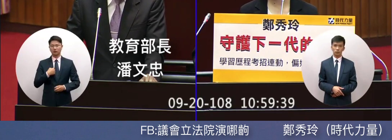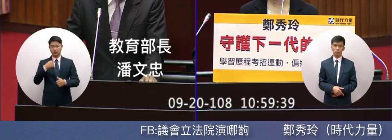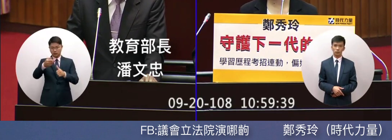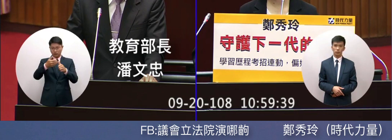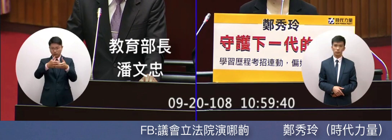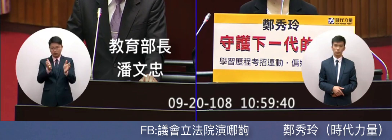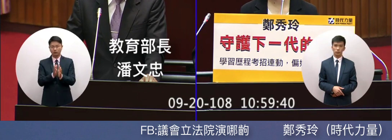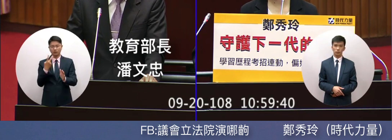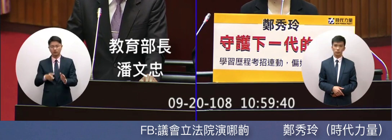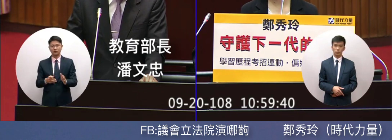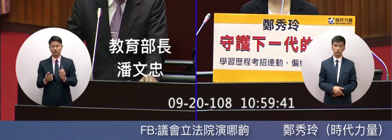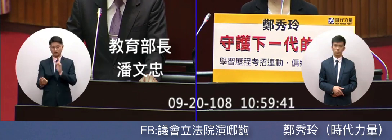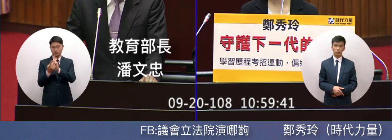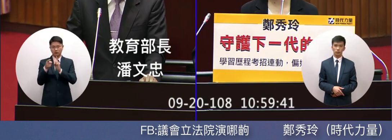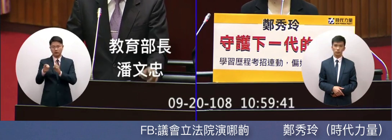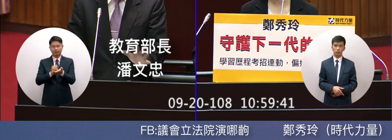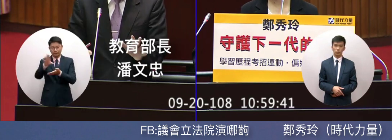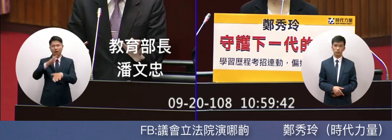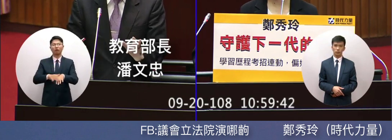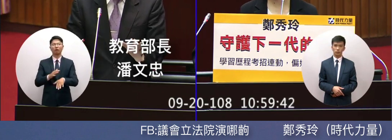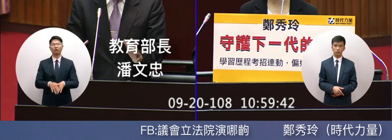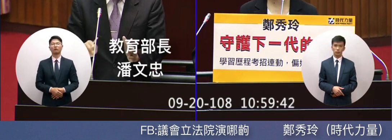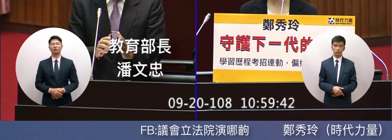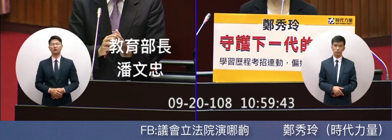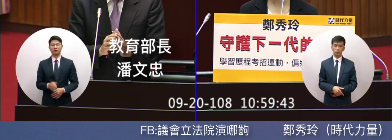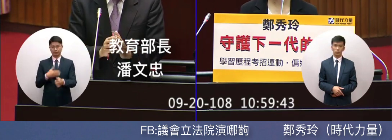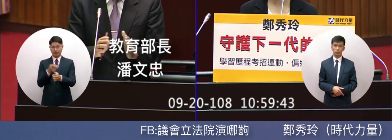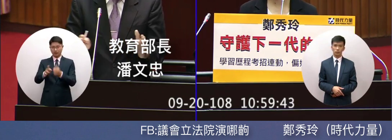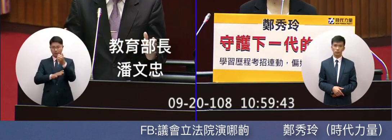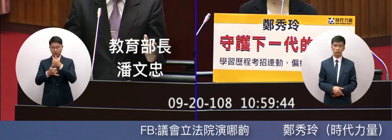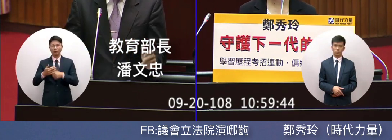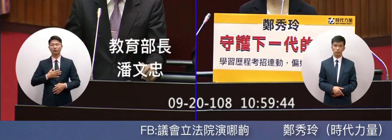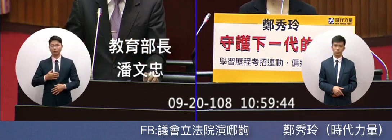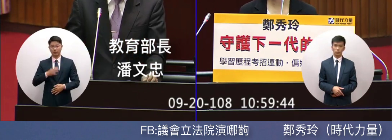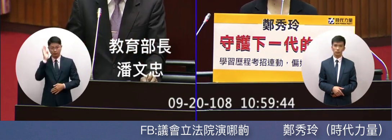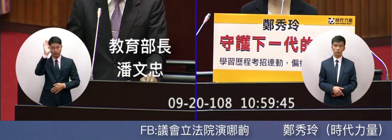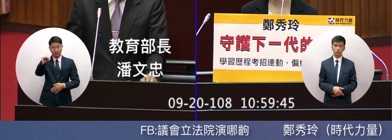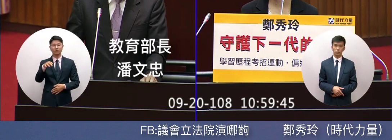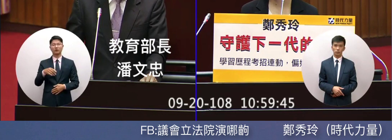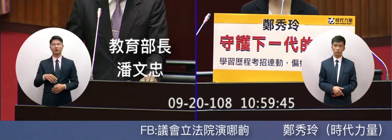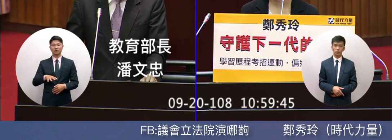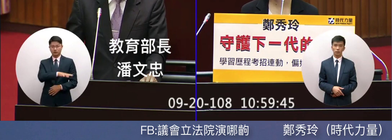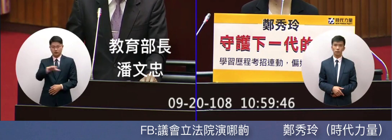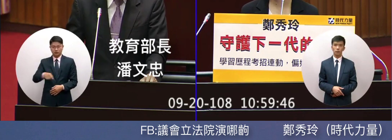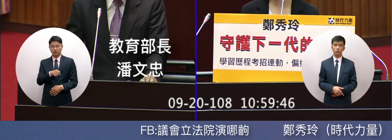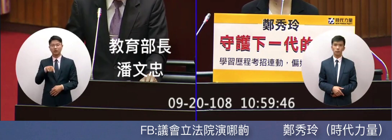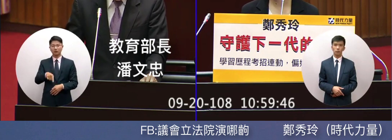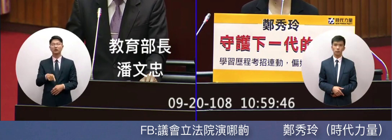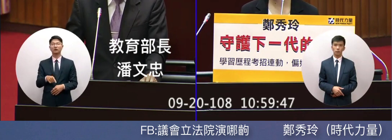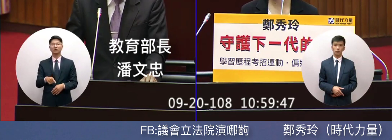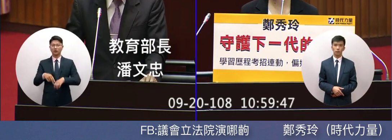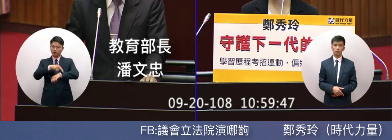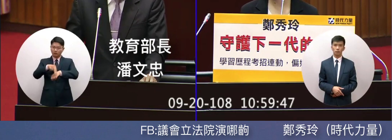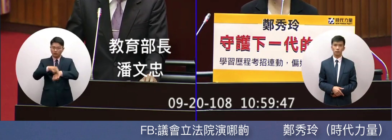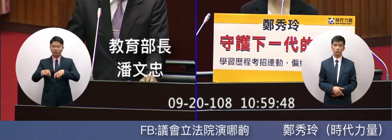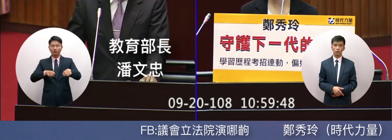也会再跟委员啊详细来做报告哦。我想让委员也更了解到未来在整个全面性的这种规